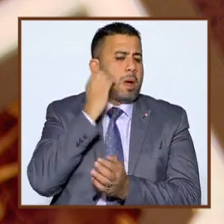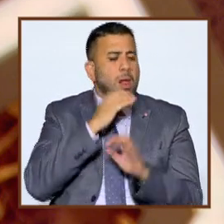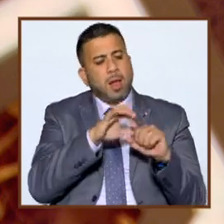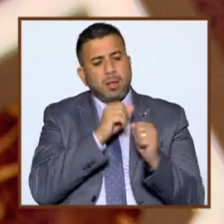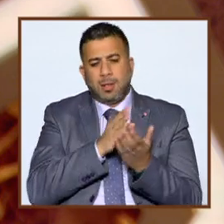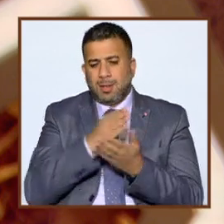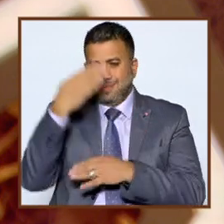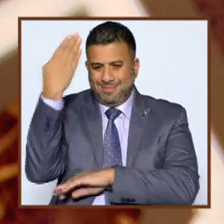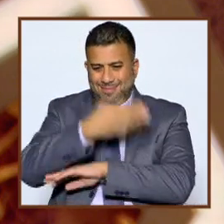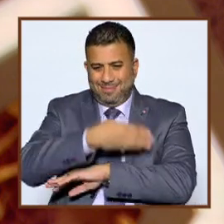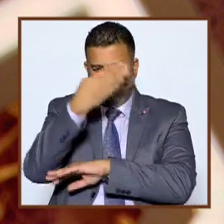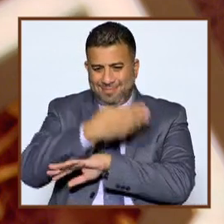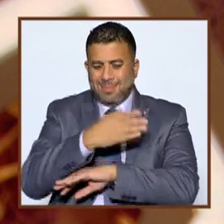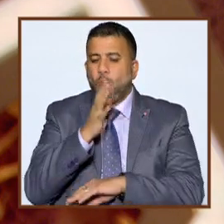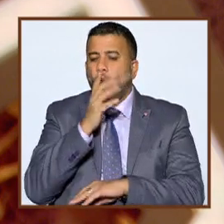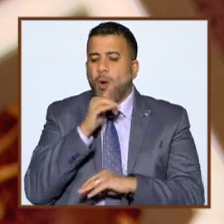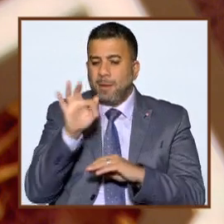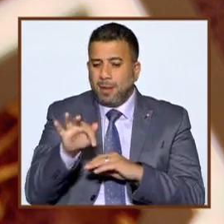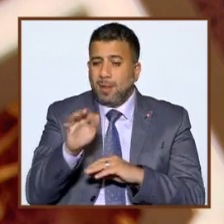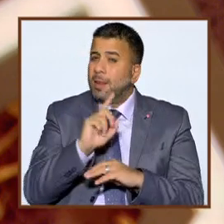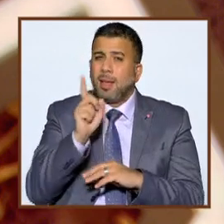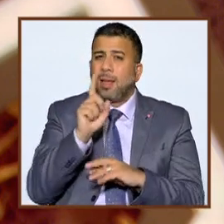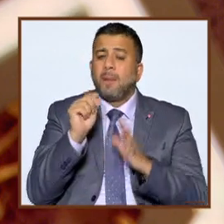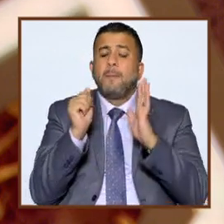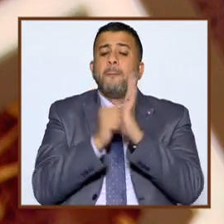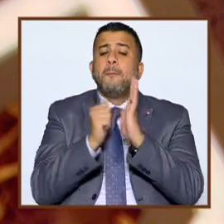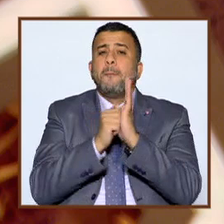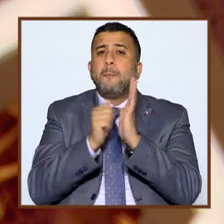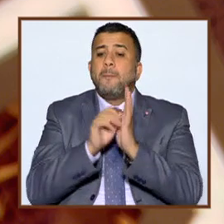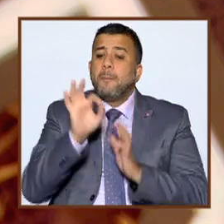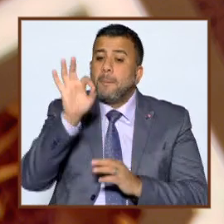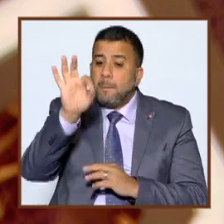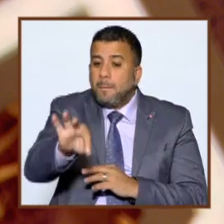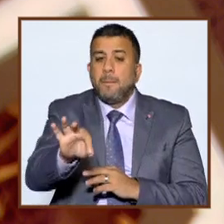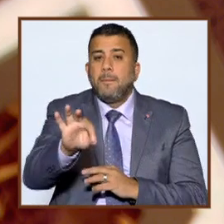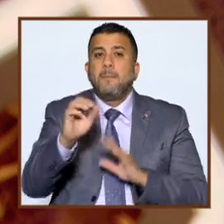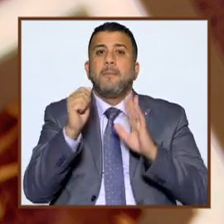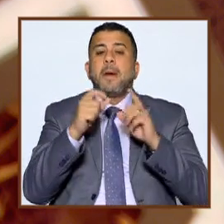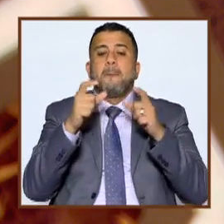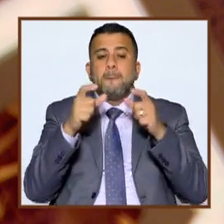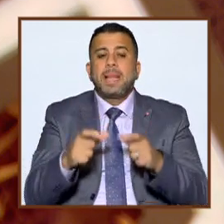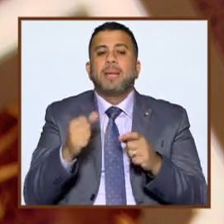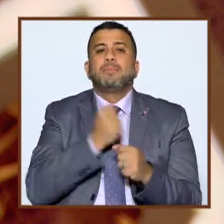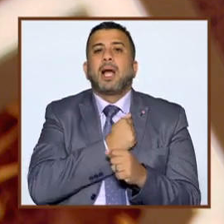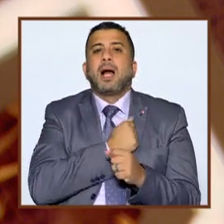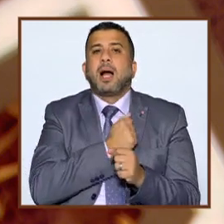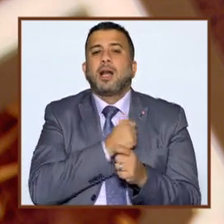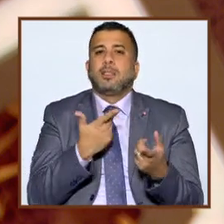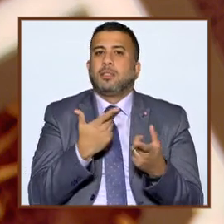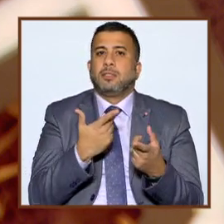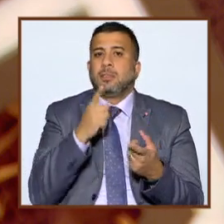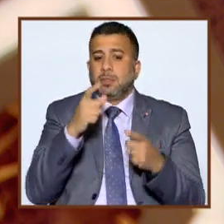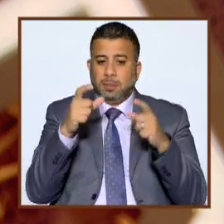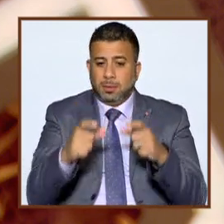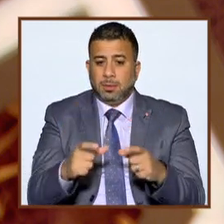ليست لا ينقطع السفر بمجرد الدخول إلى الدولة حتى تصل إلى مدينتك، فإذا